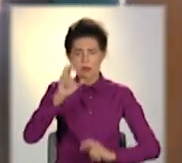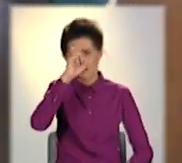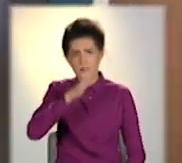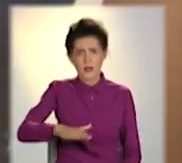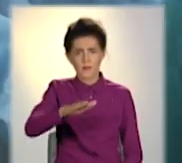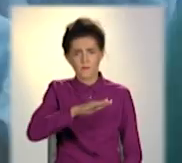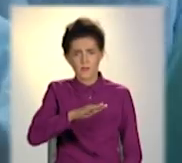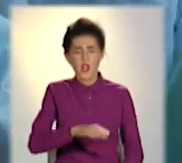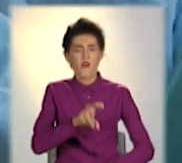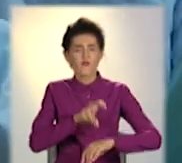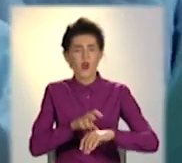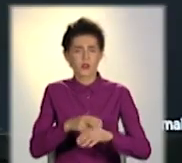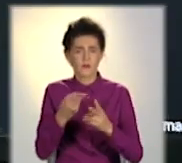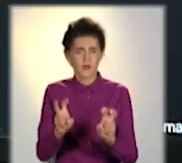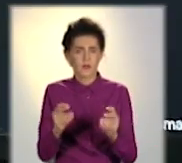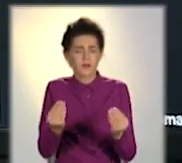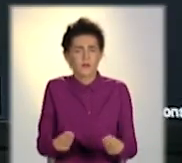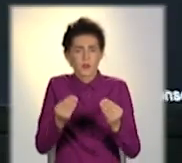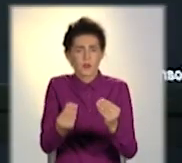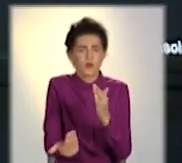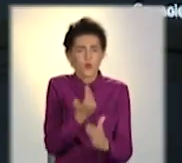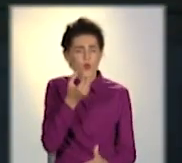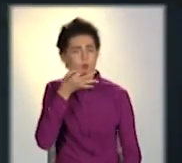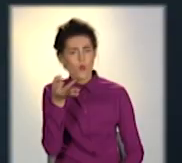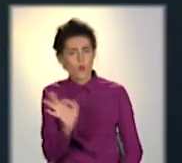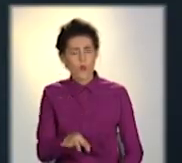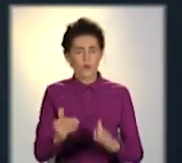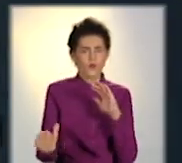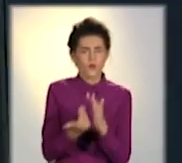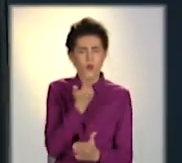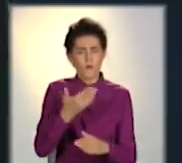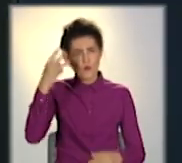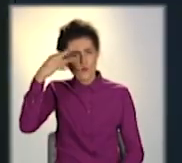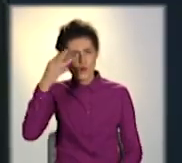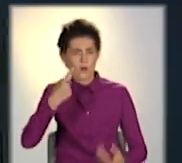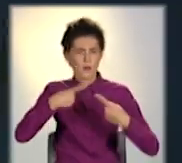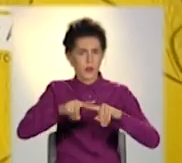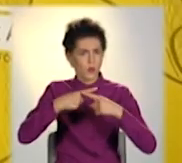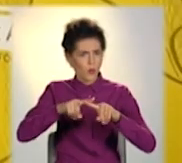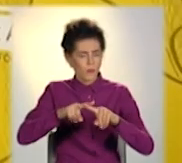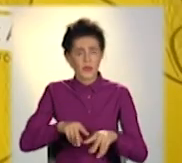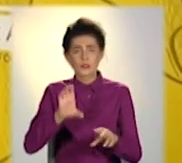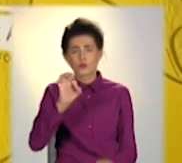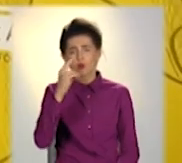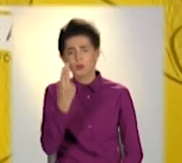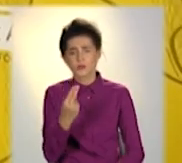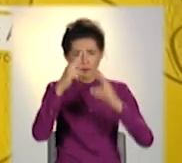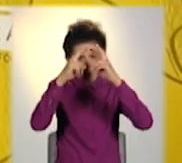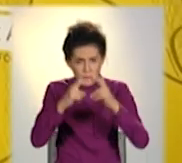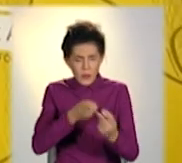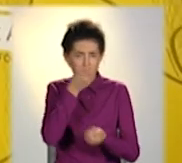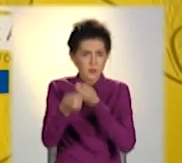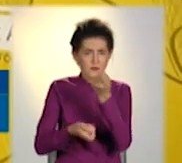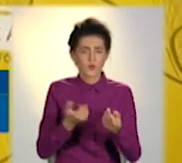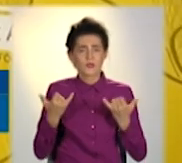сами врачи получают новый опыт и возможность работы с передовыми медицинскими технологиями. Согласно социологическим исследованиям,